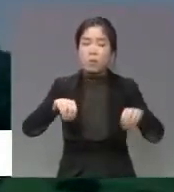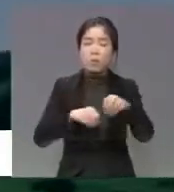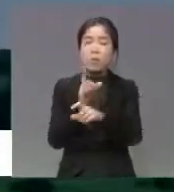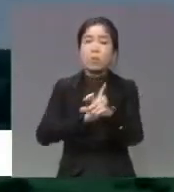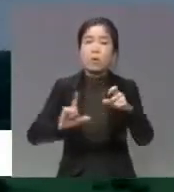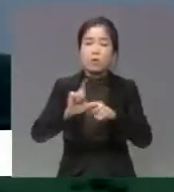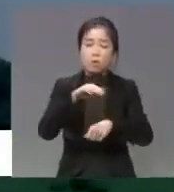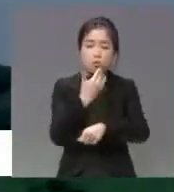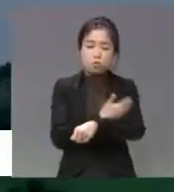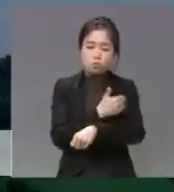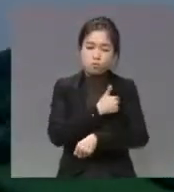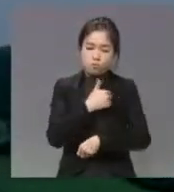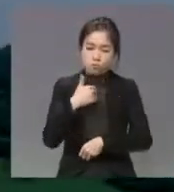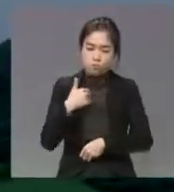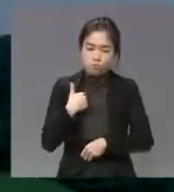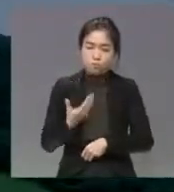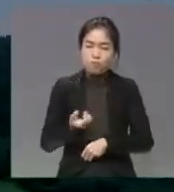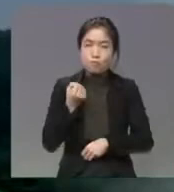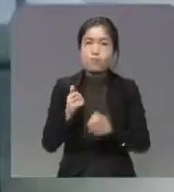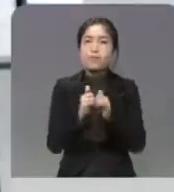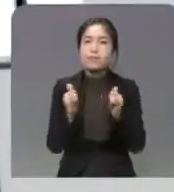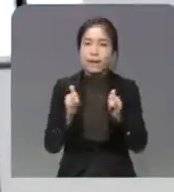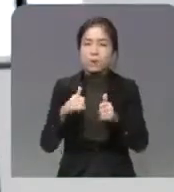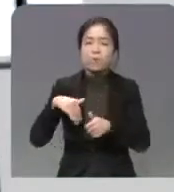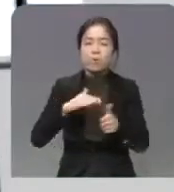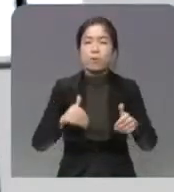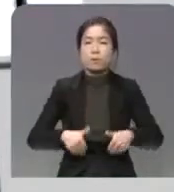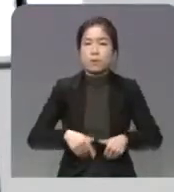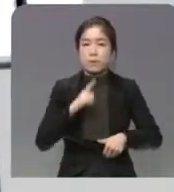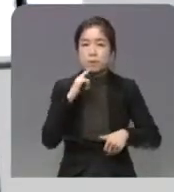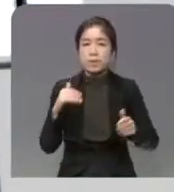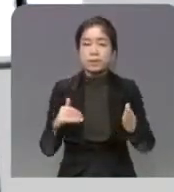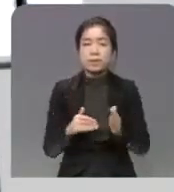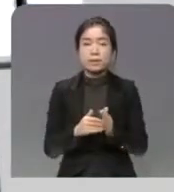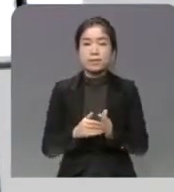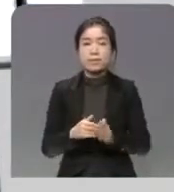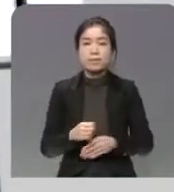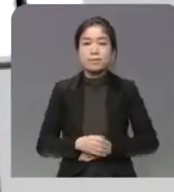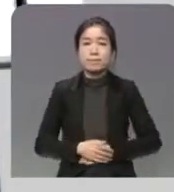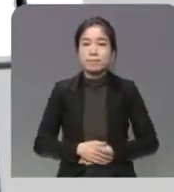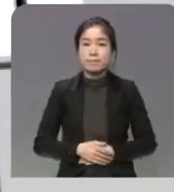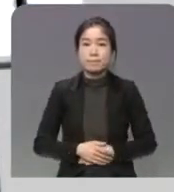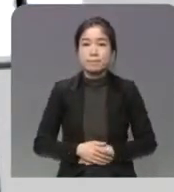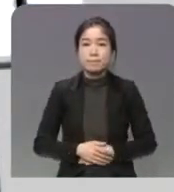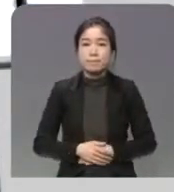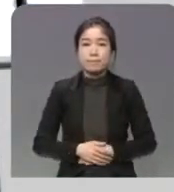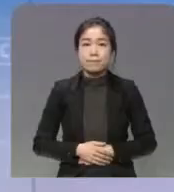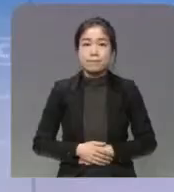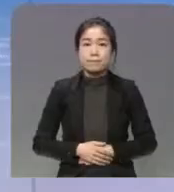능력을 갖춘 교사를 더욱 배치해야 한다고 주장합니다. KBS 뉴스 김혜린입니다.